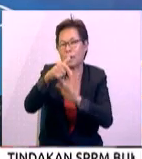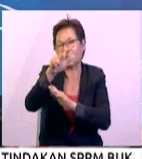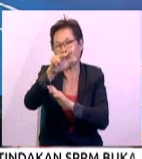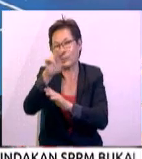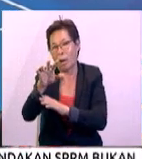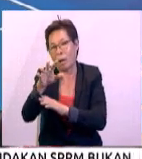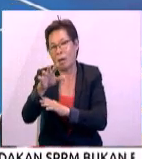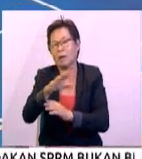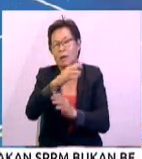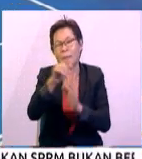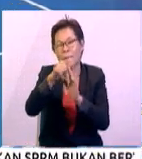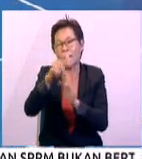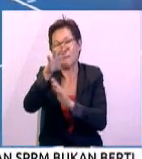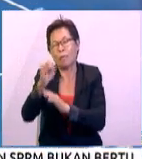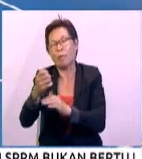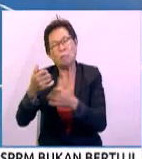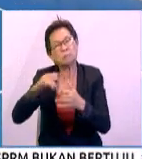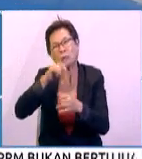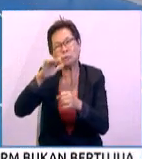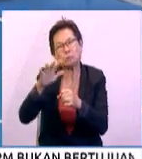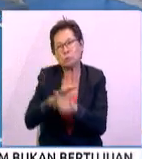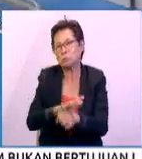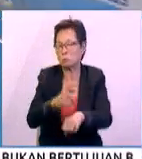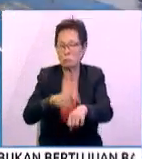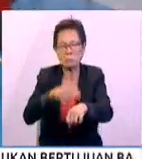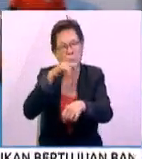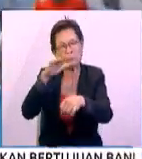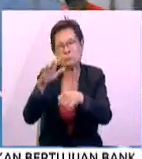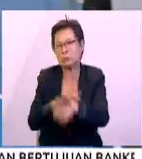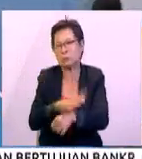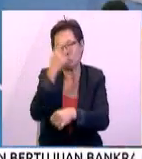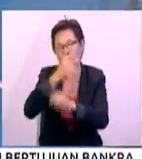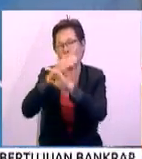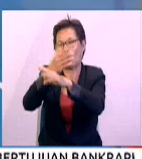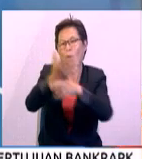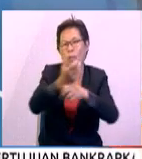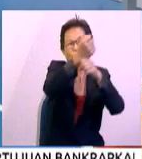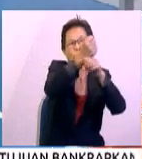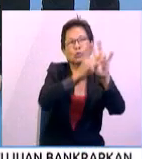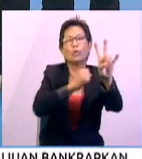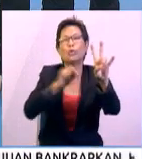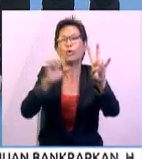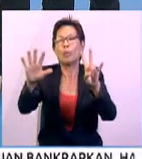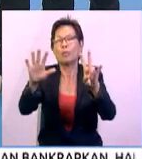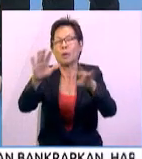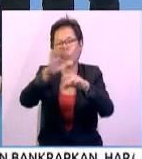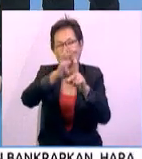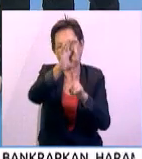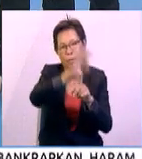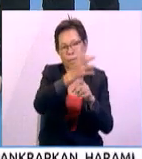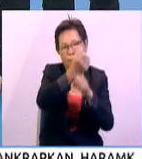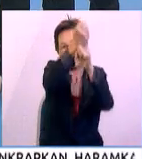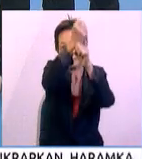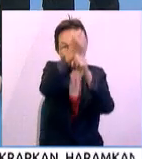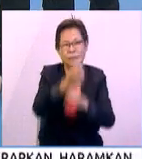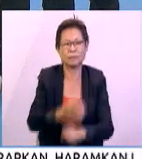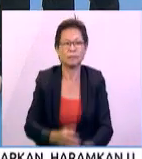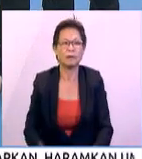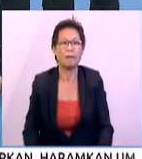ke-34 dan 40, namun masih belum cukup untuk menghalang kemenangan 7-5 Pulau Pinang.